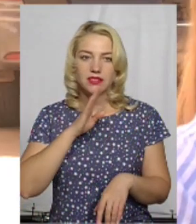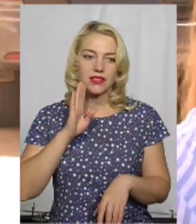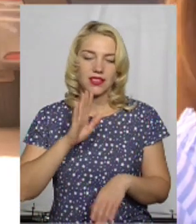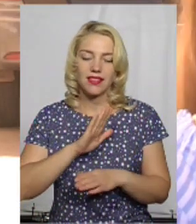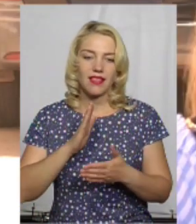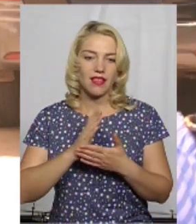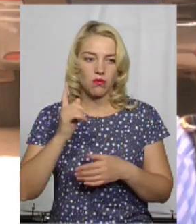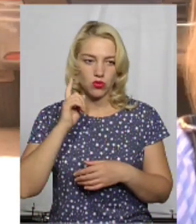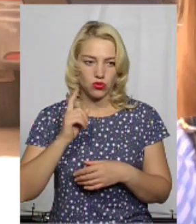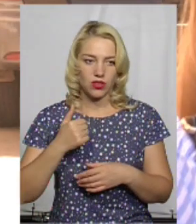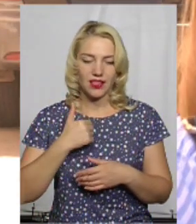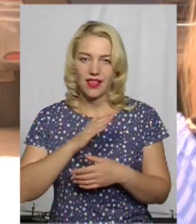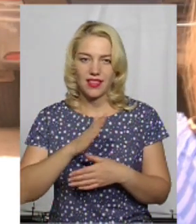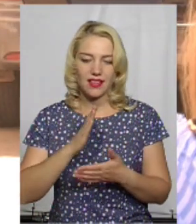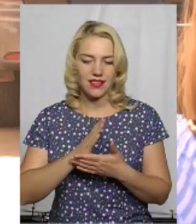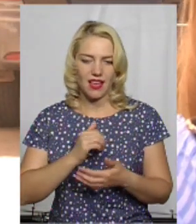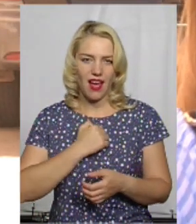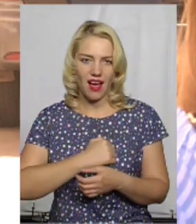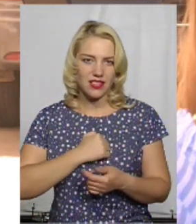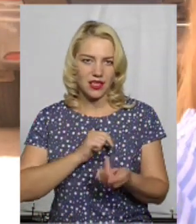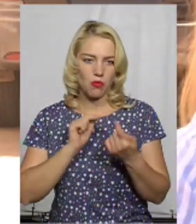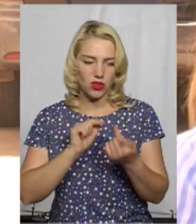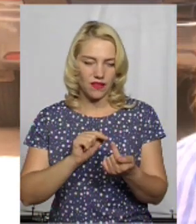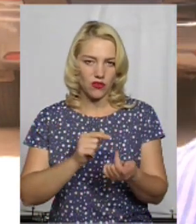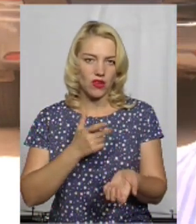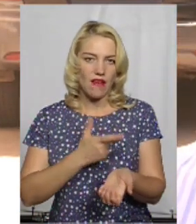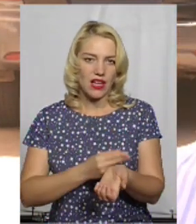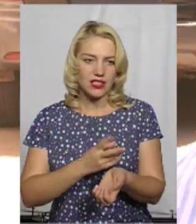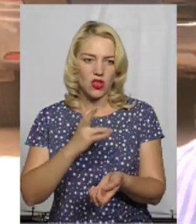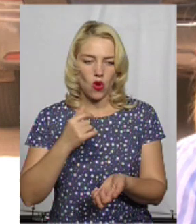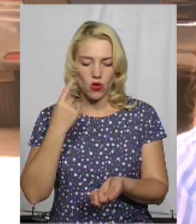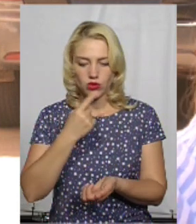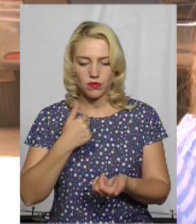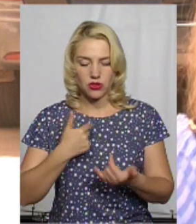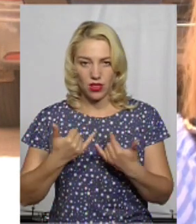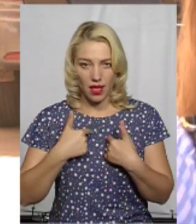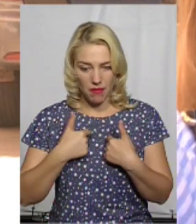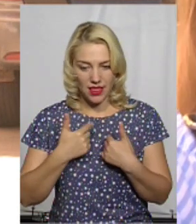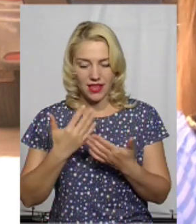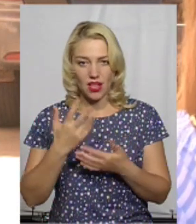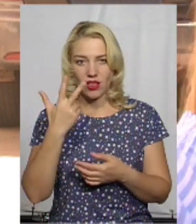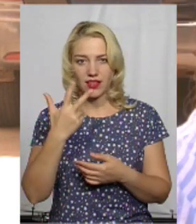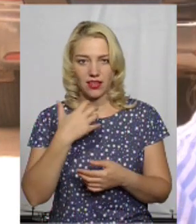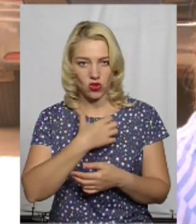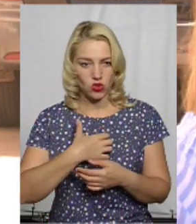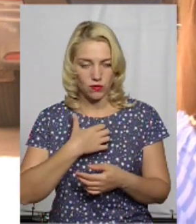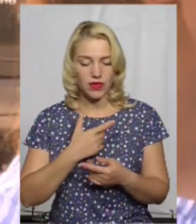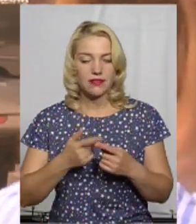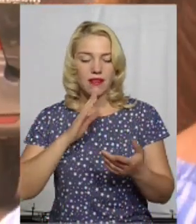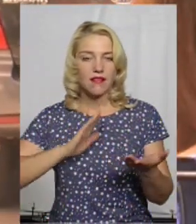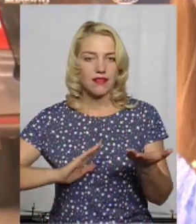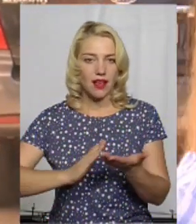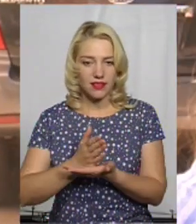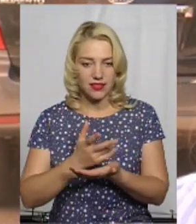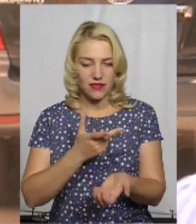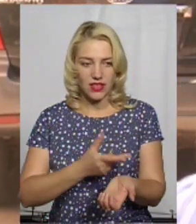почутими. Я взагалі не є агресивним противником вакцинації, але особисто для мене є 3 основних чинника. Це якість вакцини.